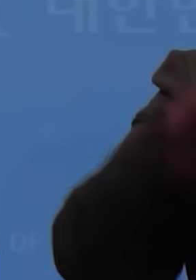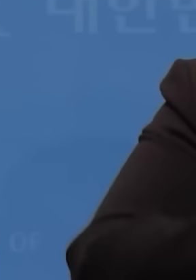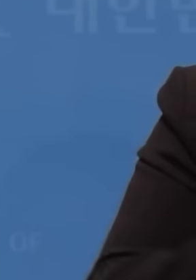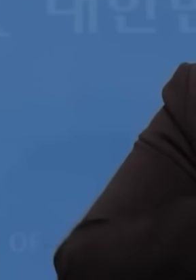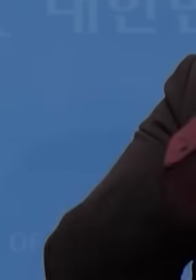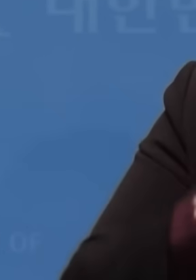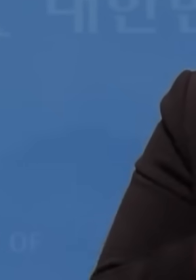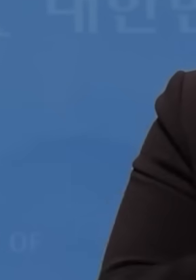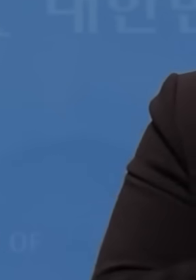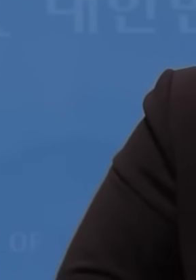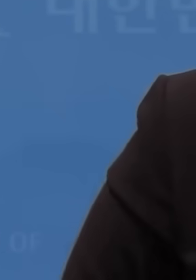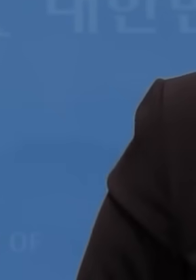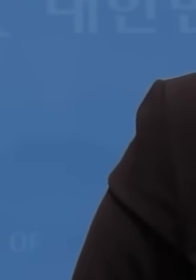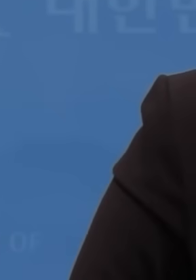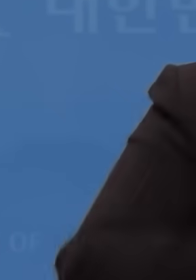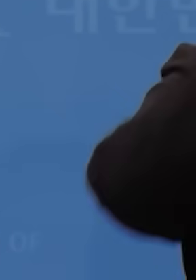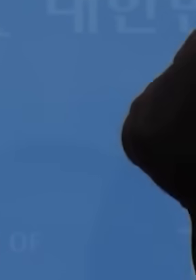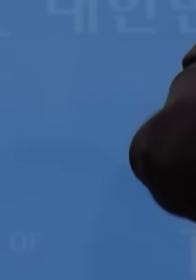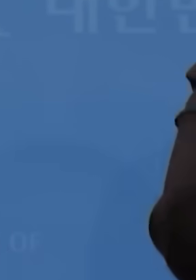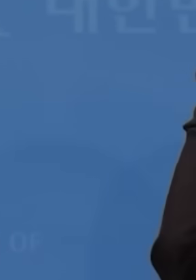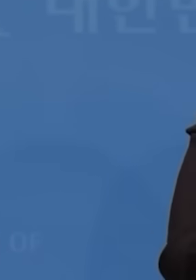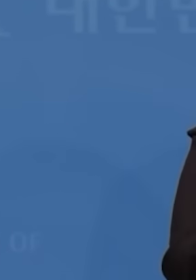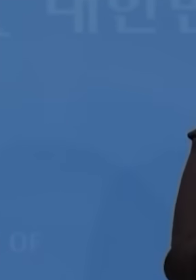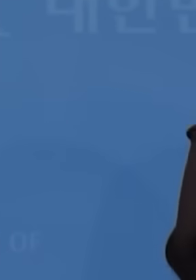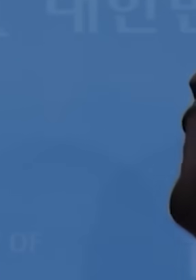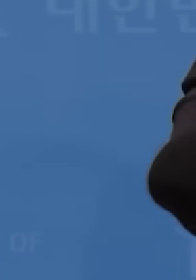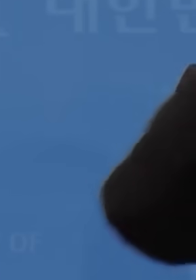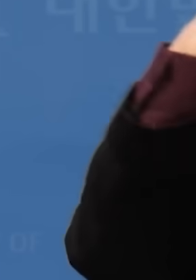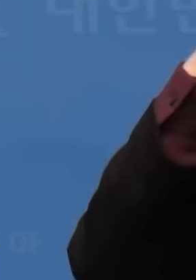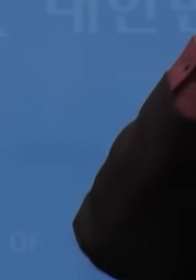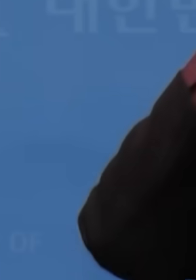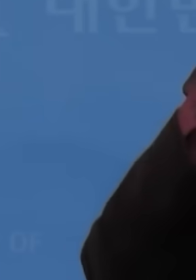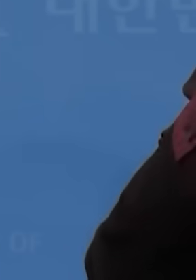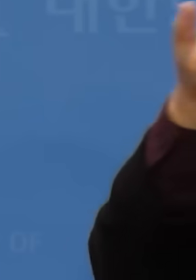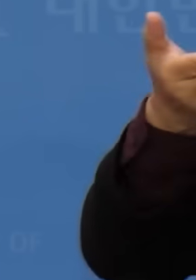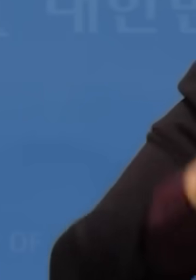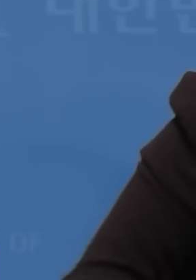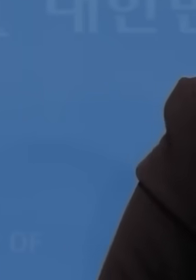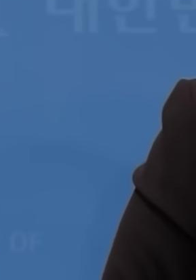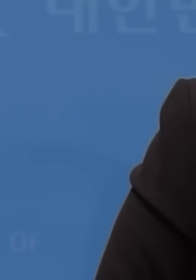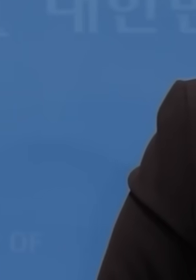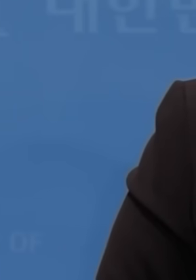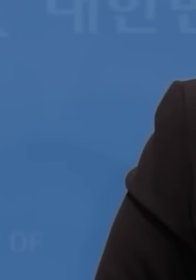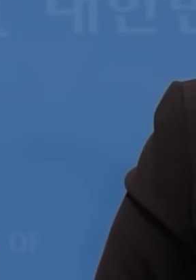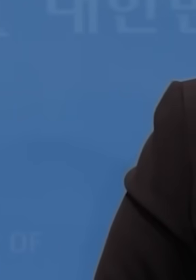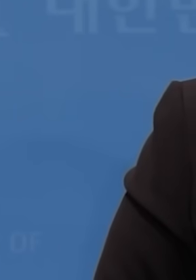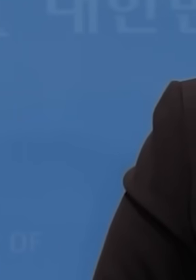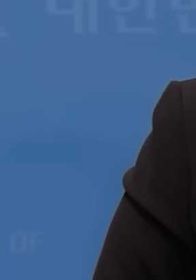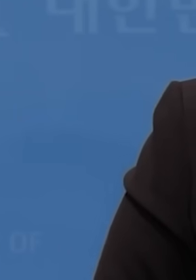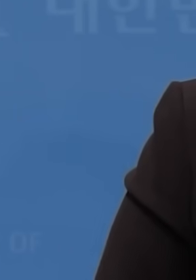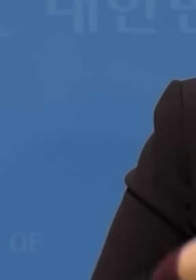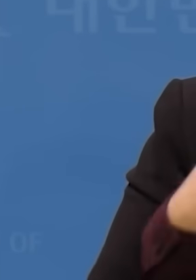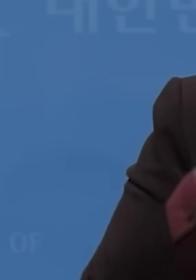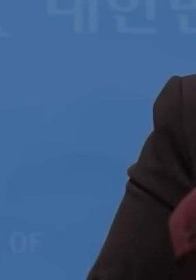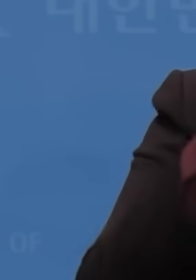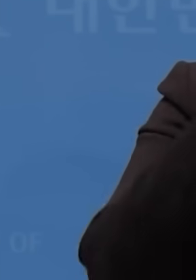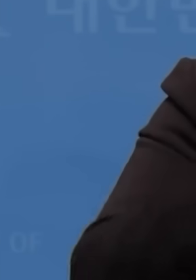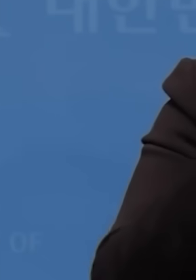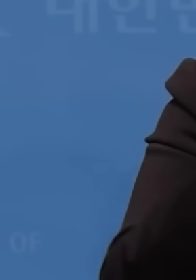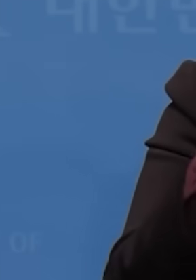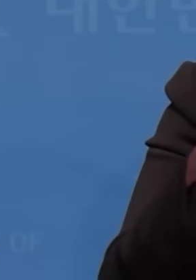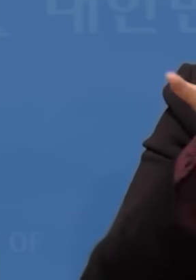마세요. 보수의 품격을 제가 보여드리겠습니다. 제가